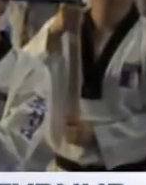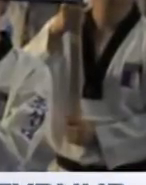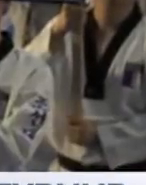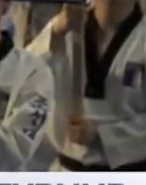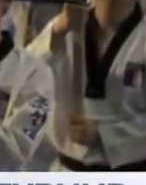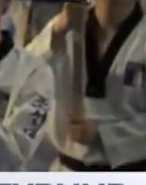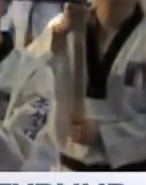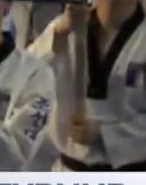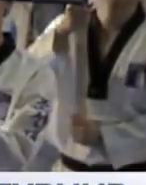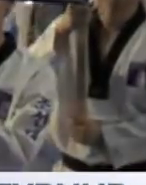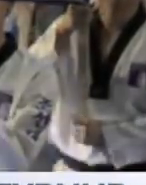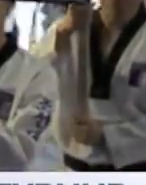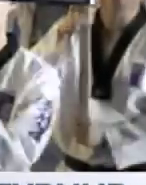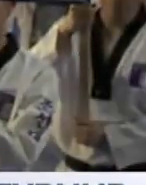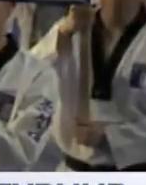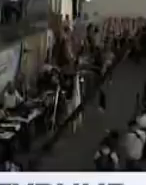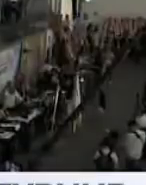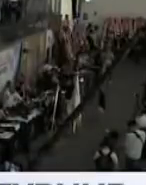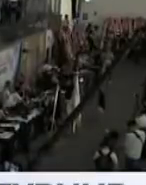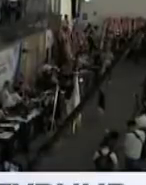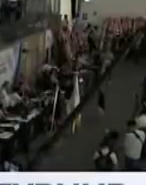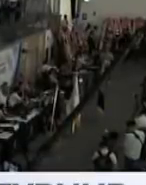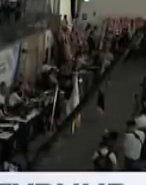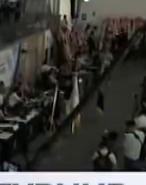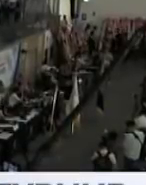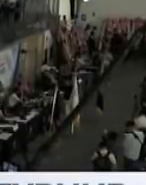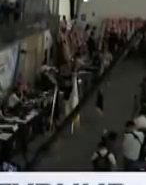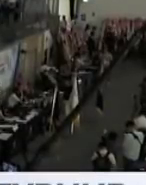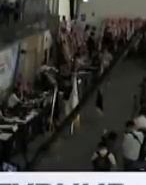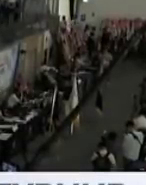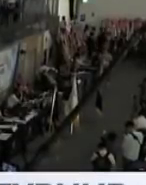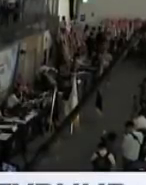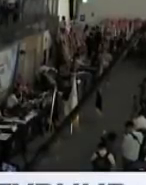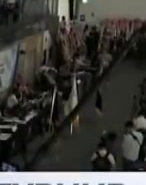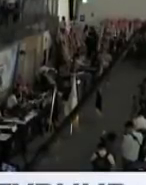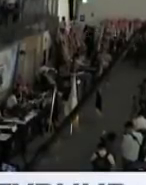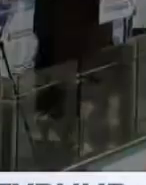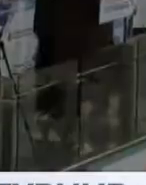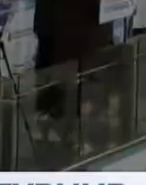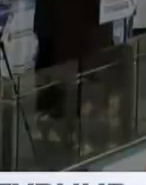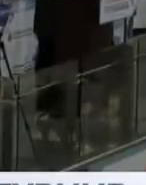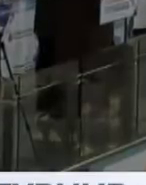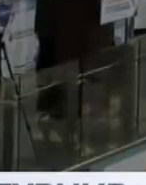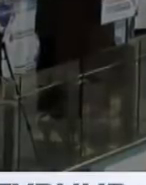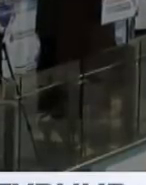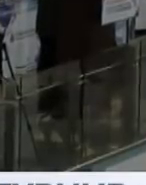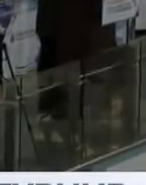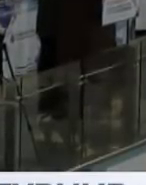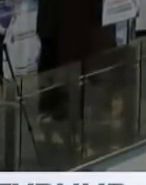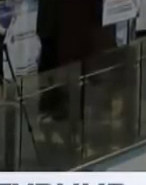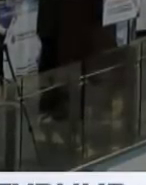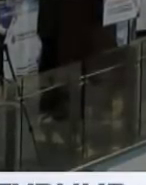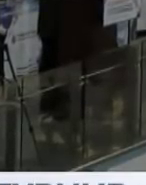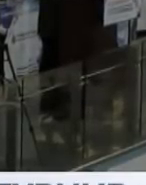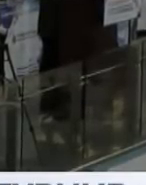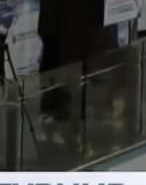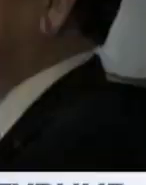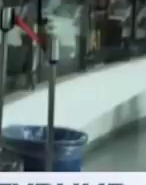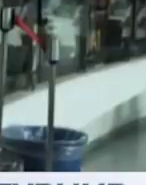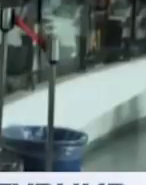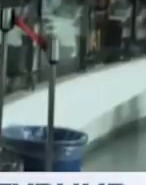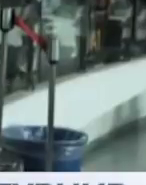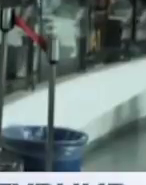жақсартуға тырысады. Өйткені рейтинг Токиода өтетін байрақты бәсекенің жолдамасын алуға тікелей сеп болады.